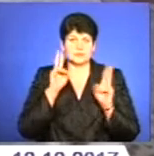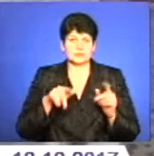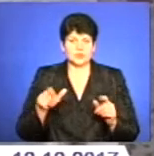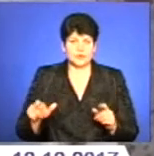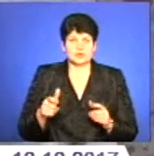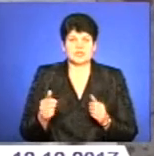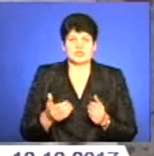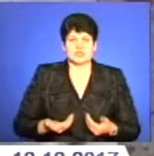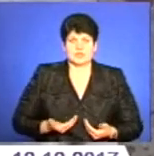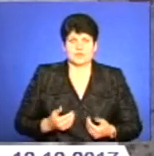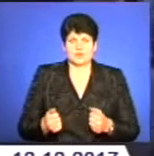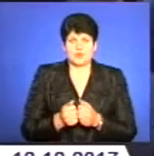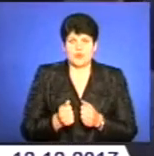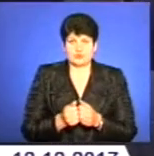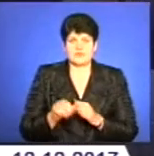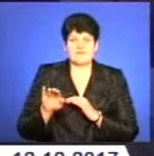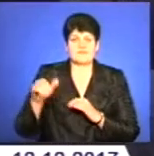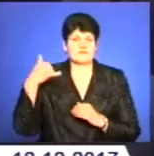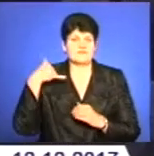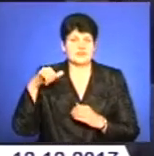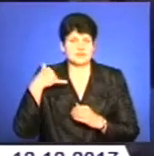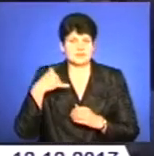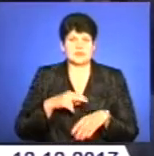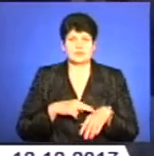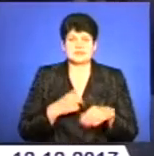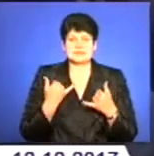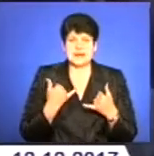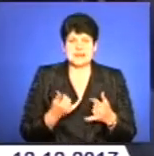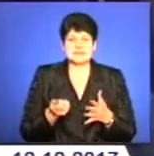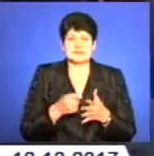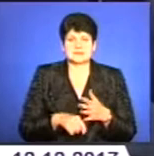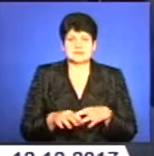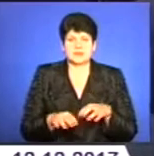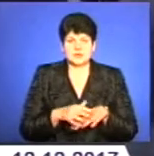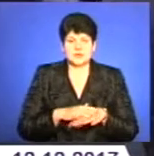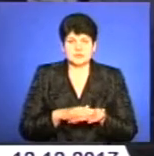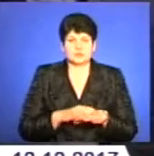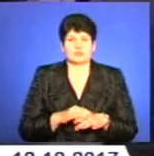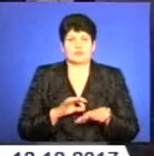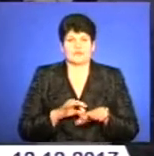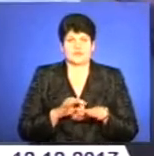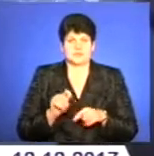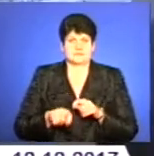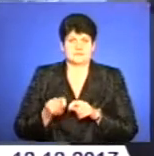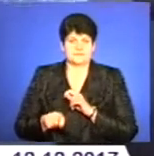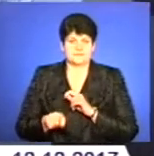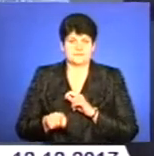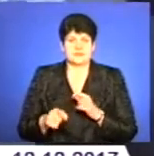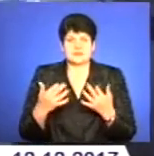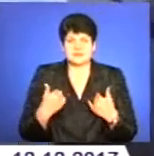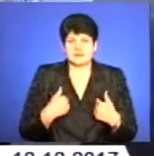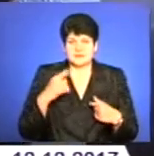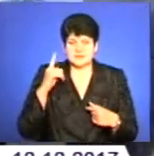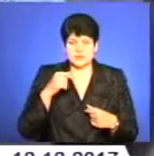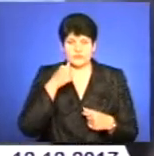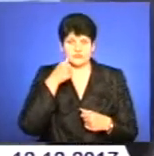які живуть поруч, викликали поліцію. Тож наразі ринок закрили, оскільки проводяться слідчо-оперативні дії. Наскільки я знаю, вчора